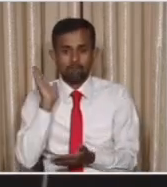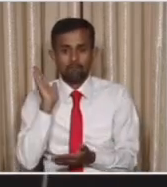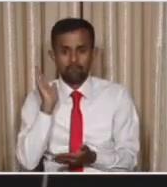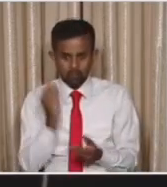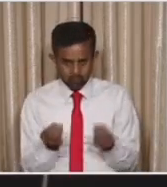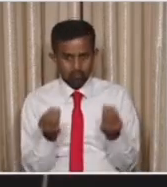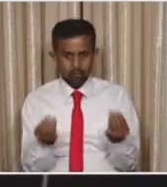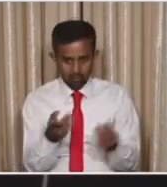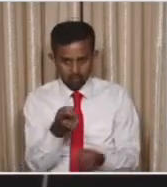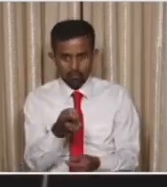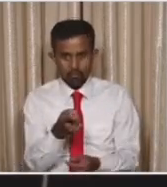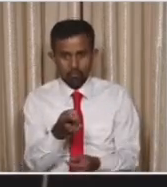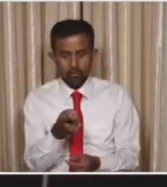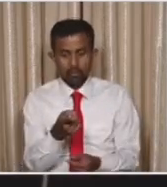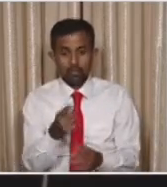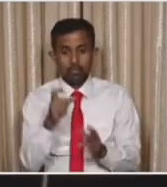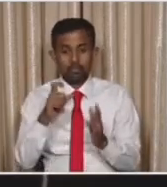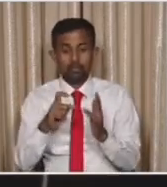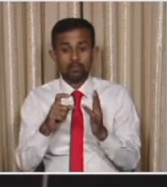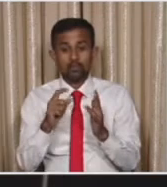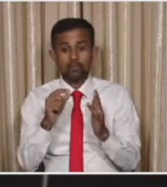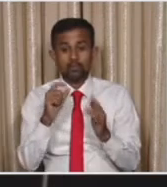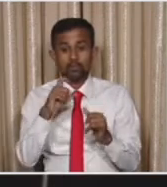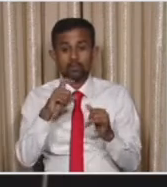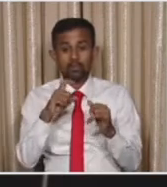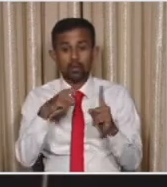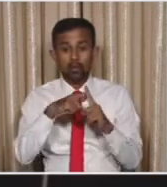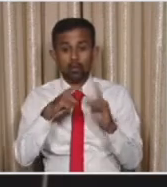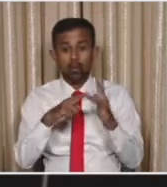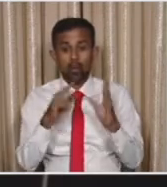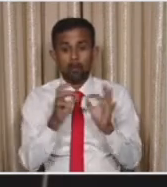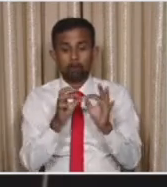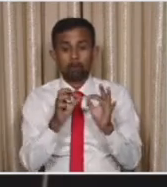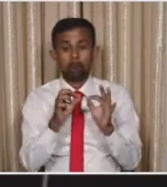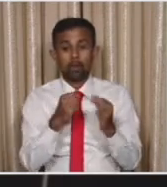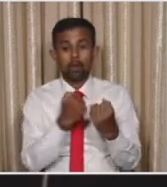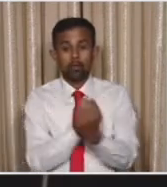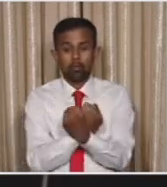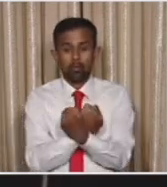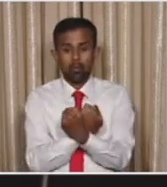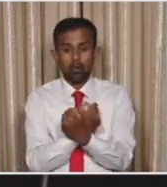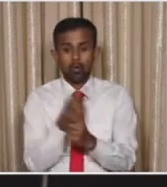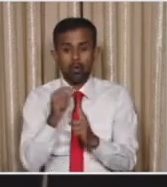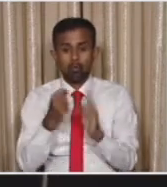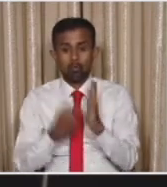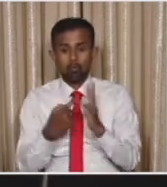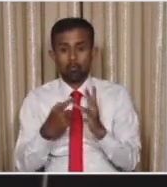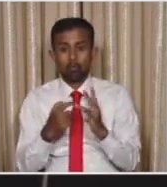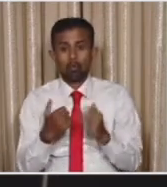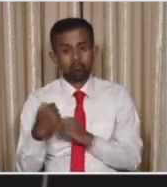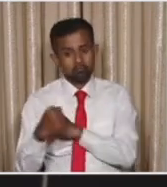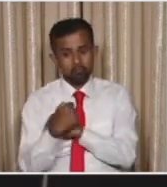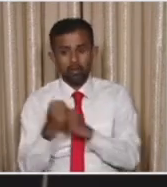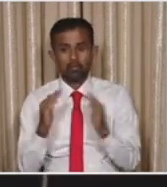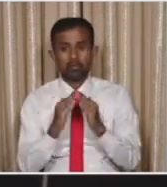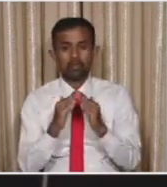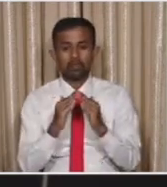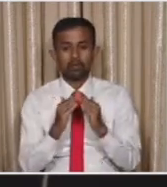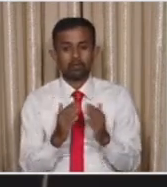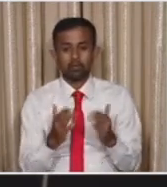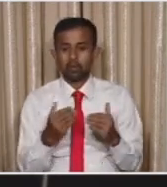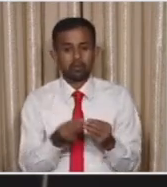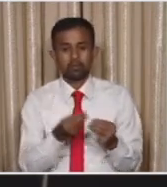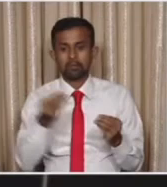ಉನಾದೇಕ ಕೋಪಾಯಿ ಪೊಲೀಸಿಯ ತಿಯನ್ನೆ ಮಾಚಾರ್ಯ ವರ್ಗಗೆ ಬಲೆಂಗತ್ತ ಗೇದ್ರ